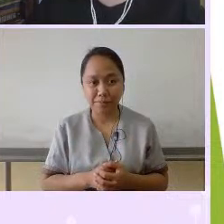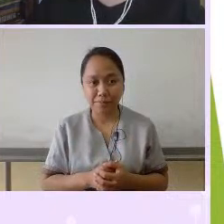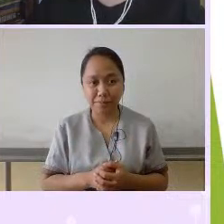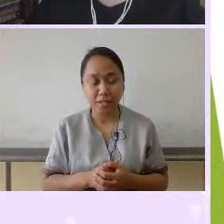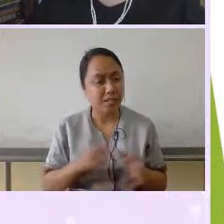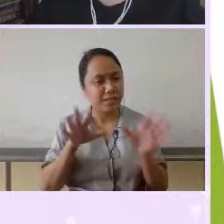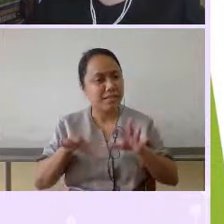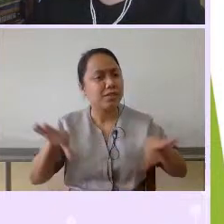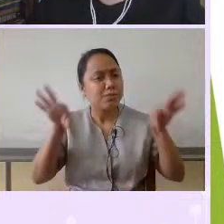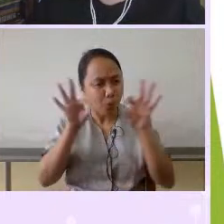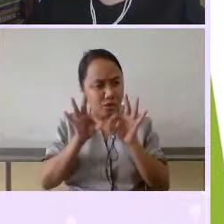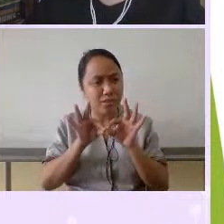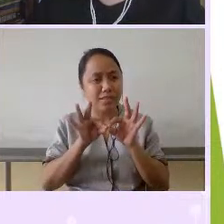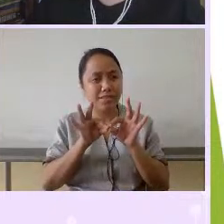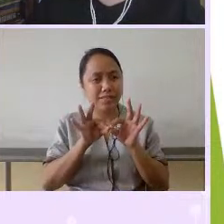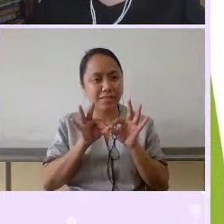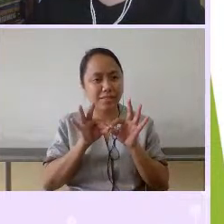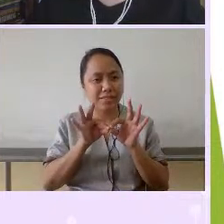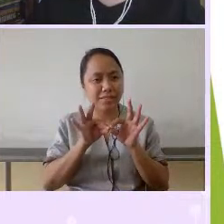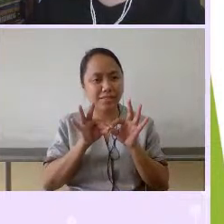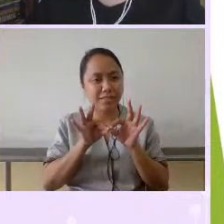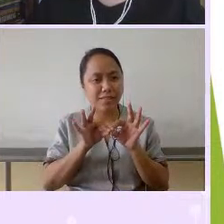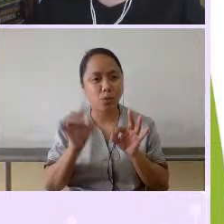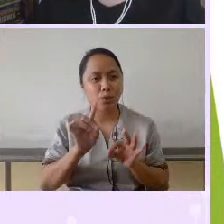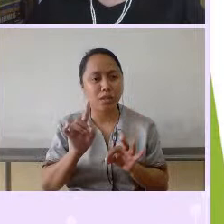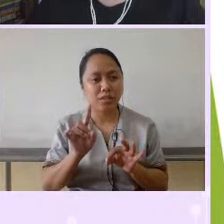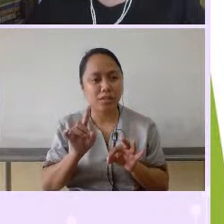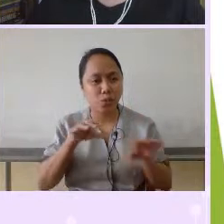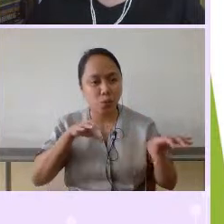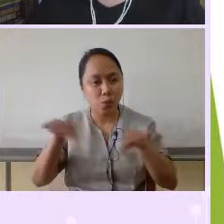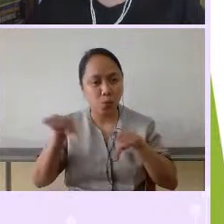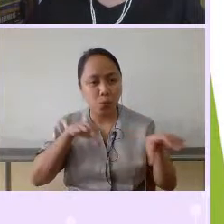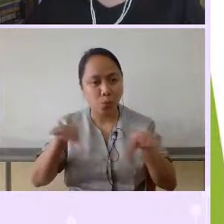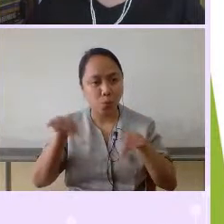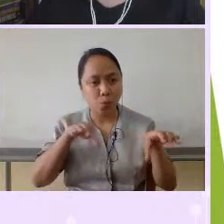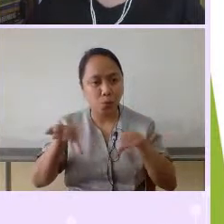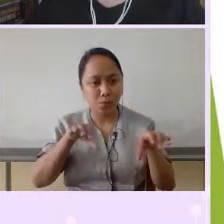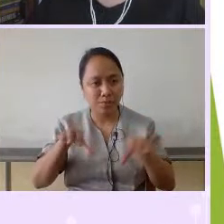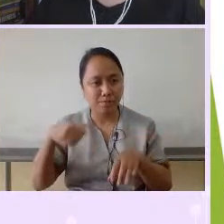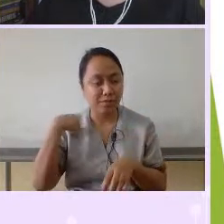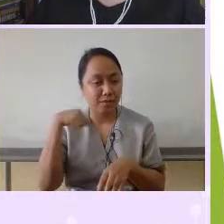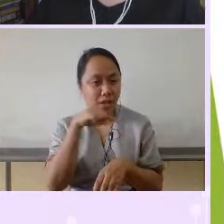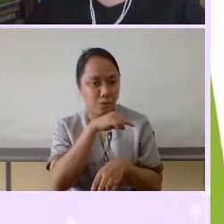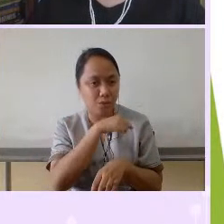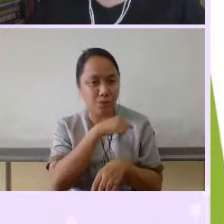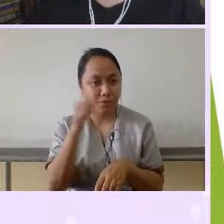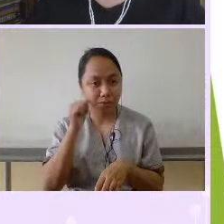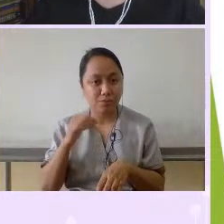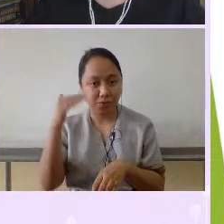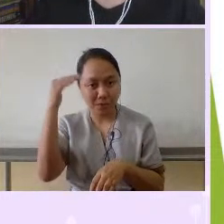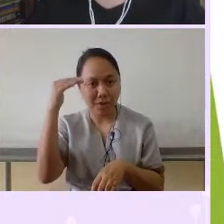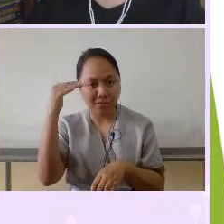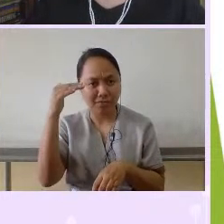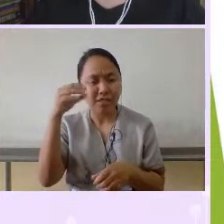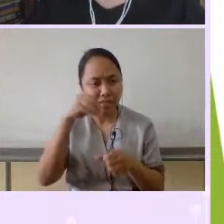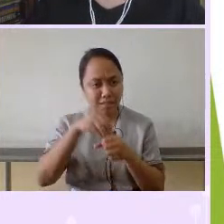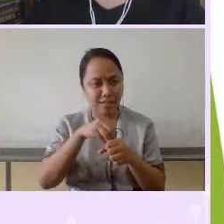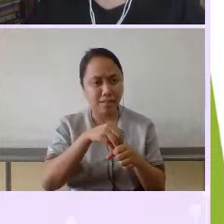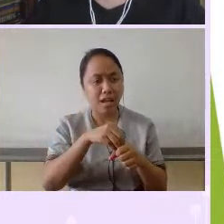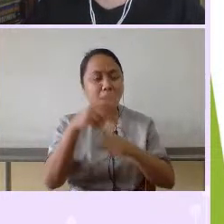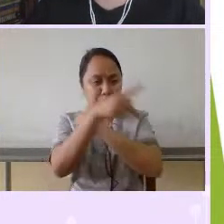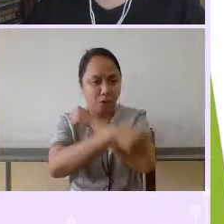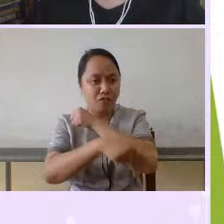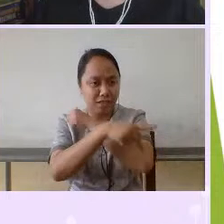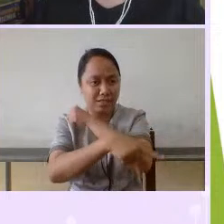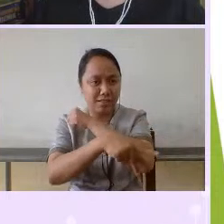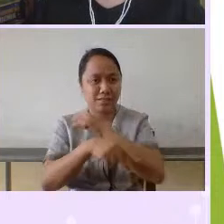napaka-importante po ng ginaganap na roles ng ating mga rural women. Okay, so nawawala